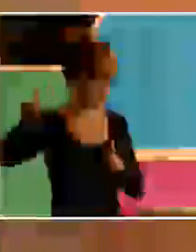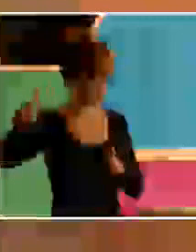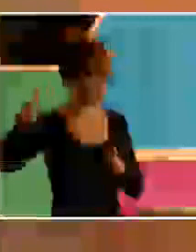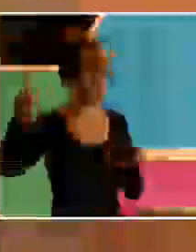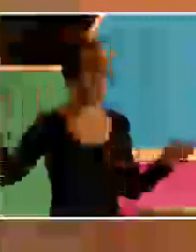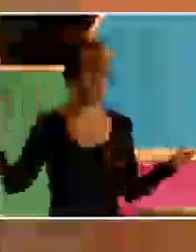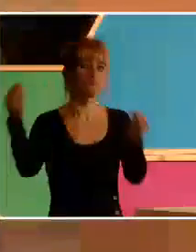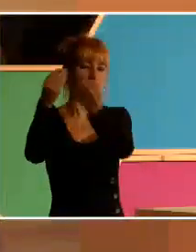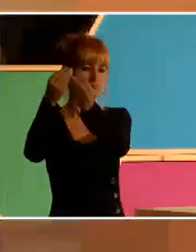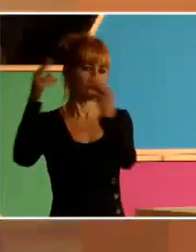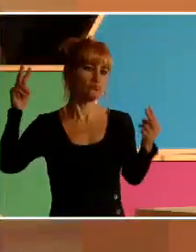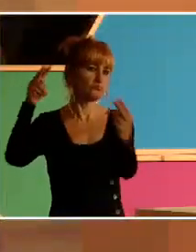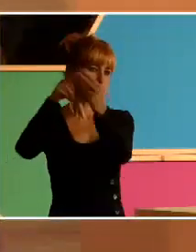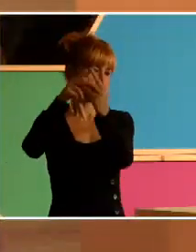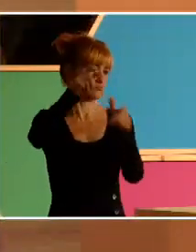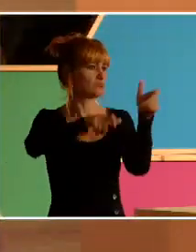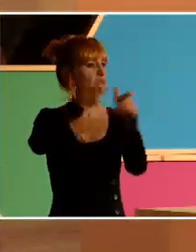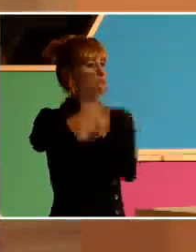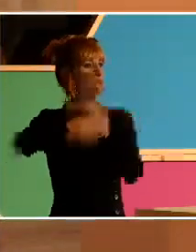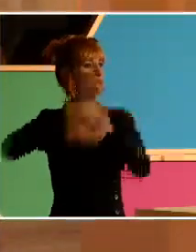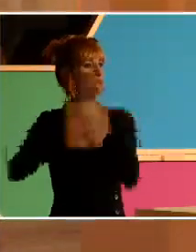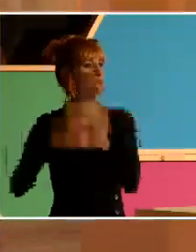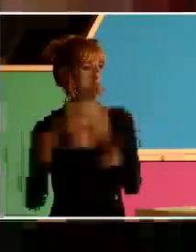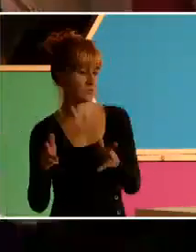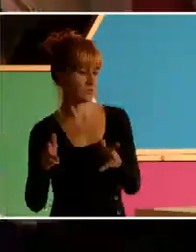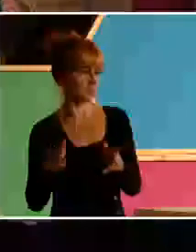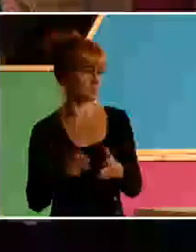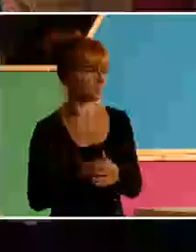especialment m'agradaria pensar que els partits progressistes i d'esquerres, no?